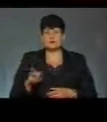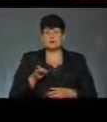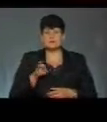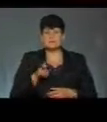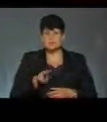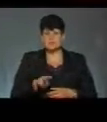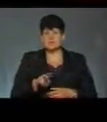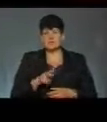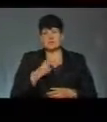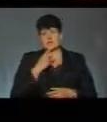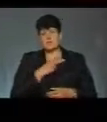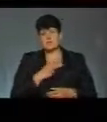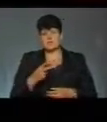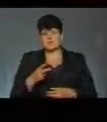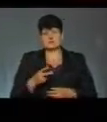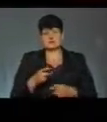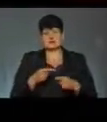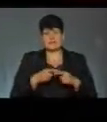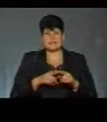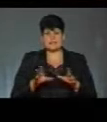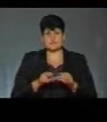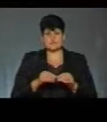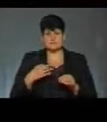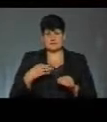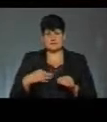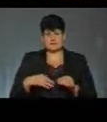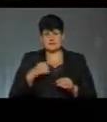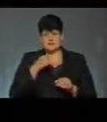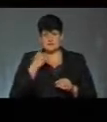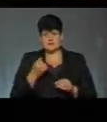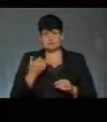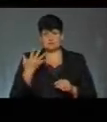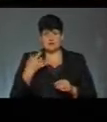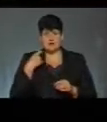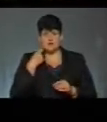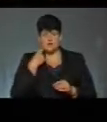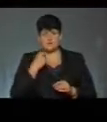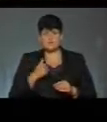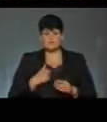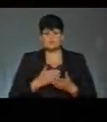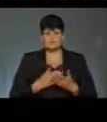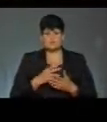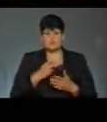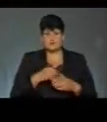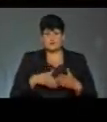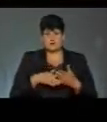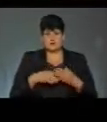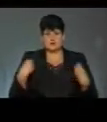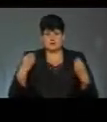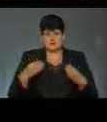показ військової техніки з синами. Старшому Владиславу 5 років. Військовослужбовці допомагають йому приміряти